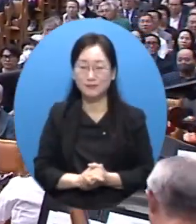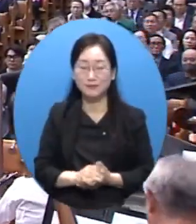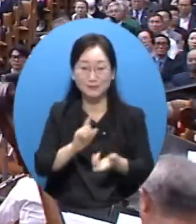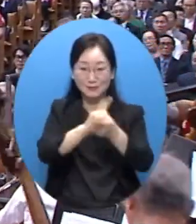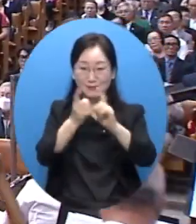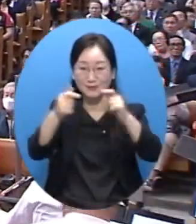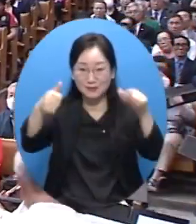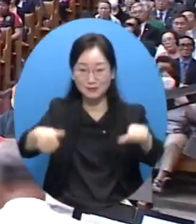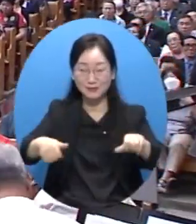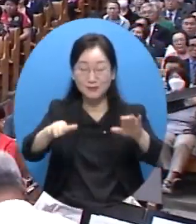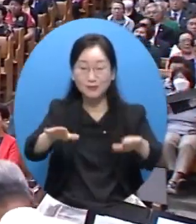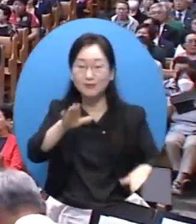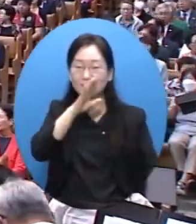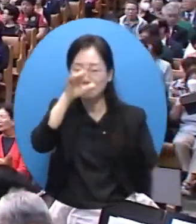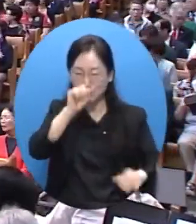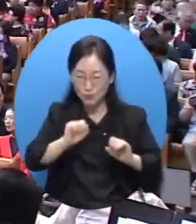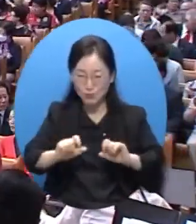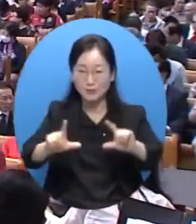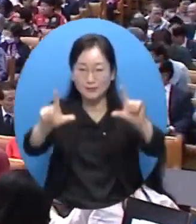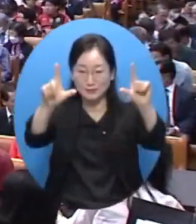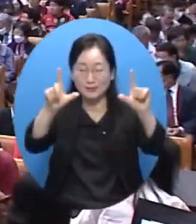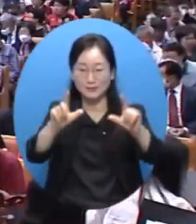인사 나누겠습니다. 오늘은 참으로 좋은 날입니다.